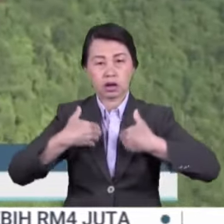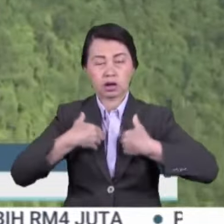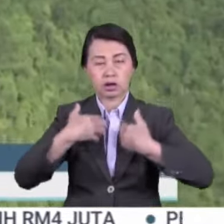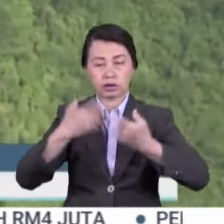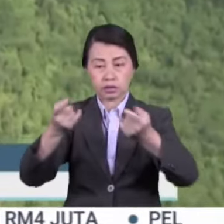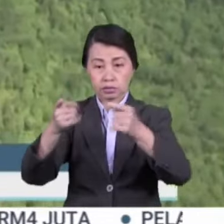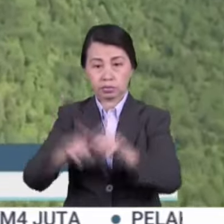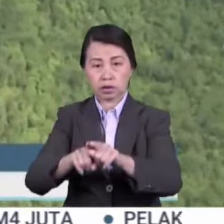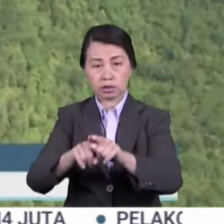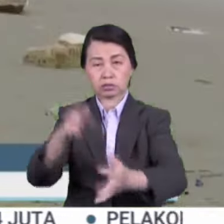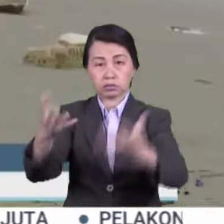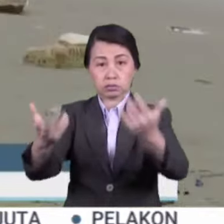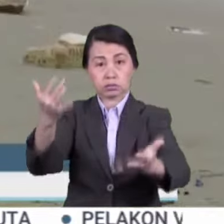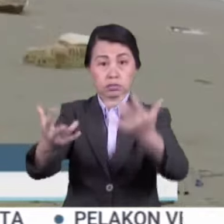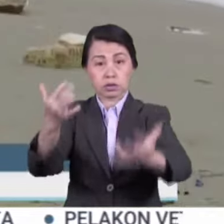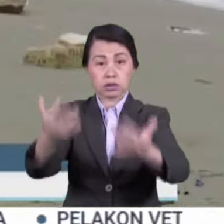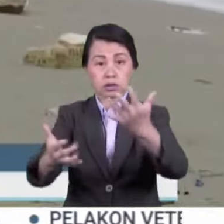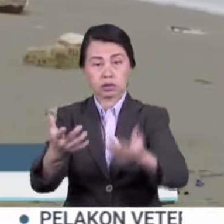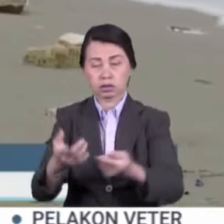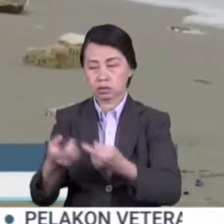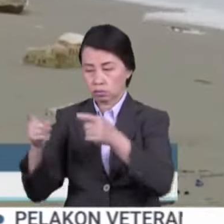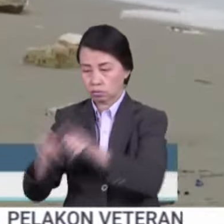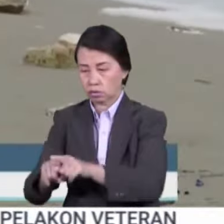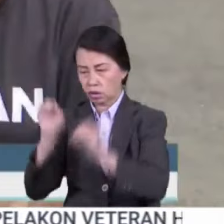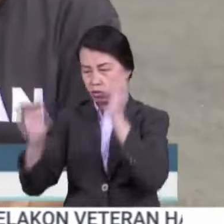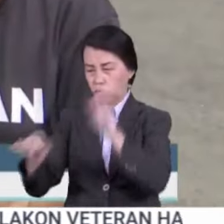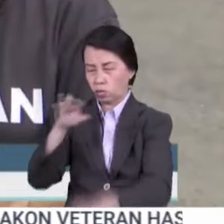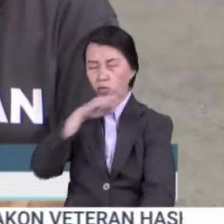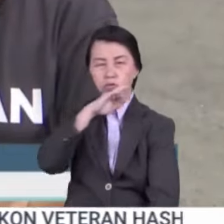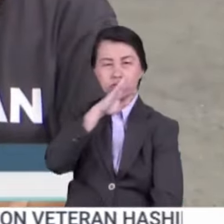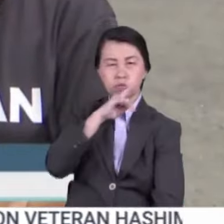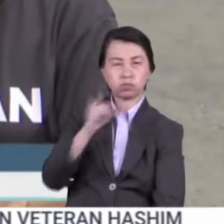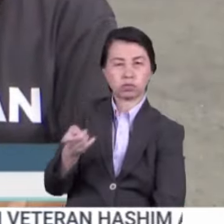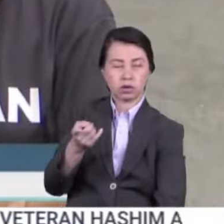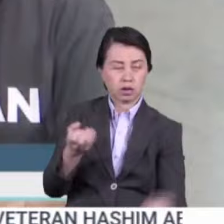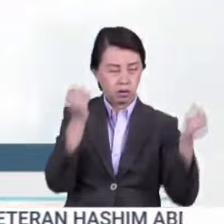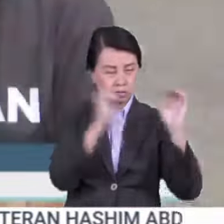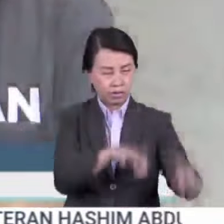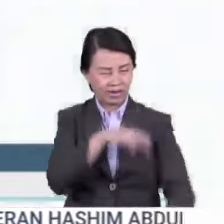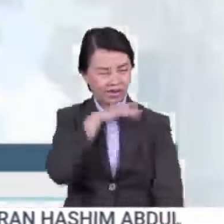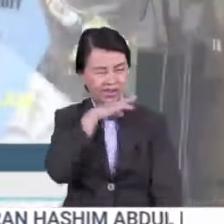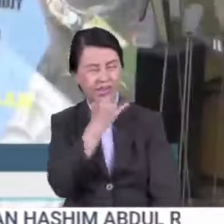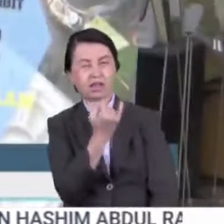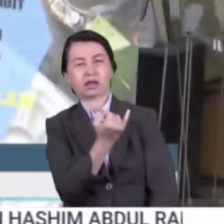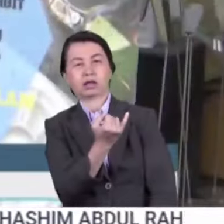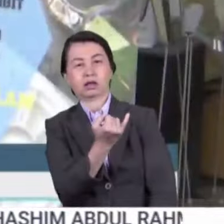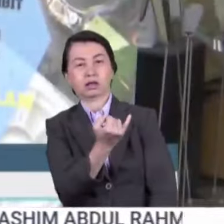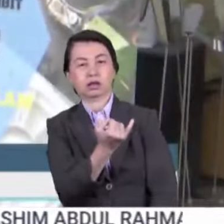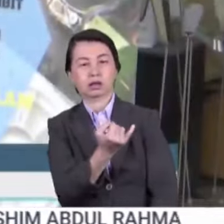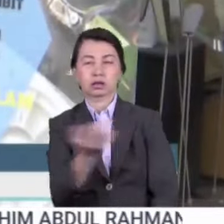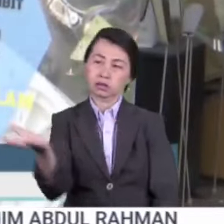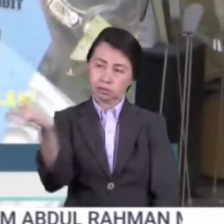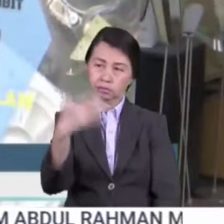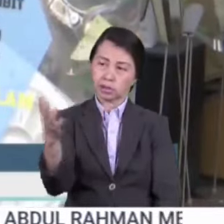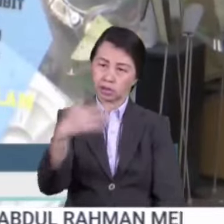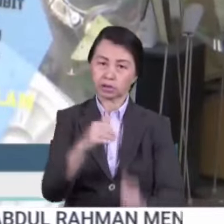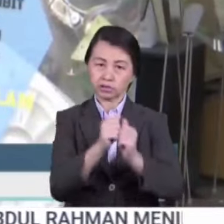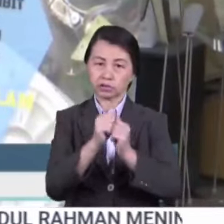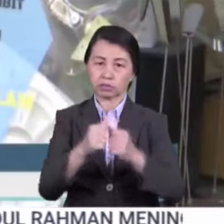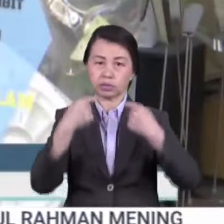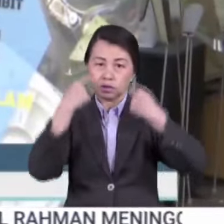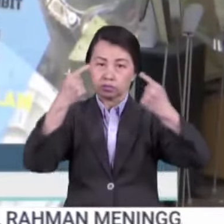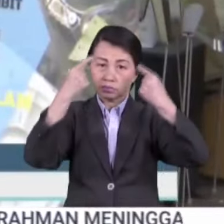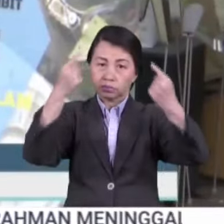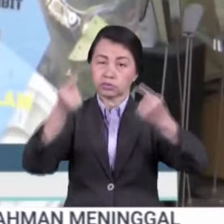berlaku pembakaran, berlaku pembuangan sampah, berlaku pencemaran. Mari bersama-sama kita menjayakan